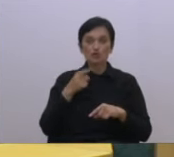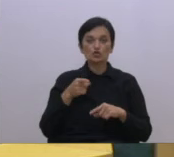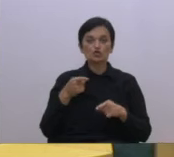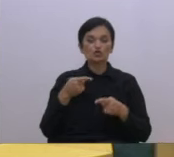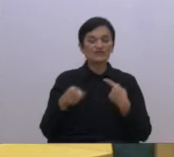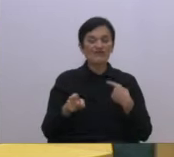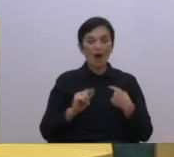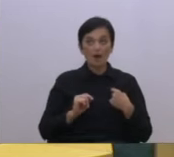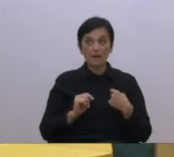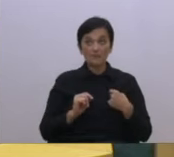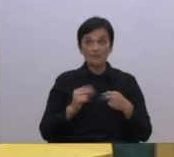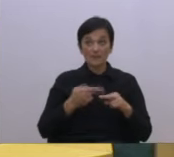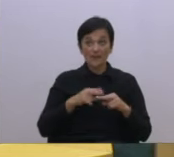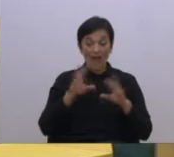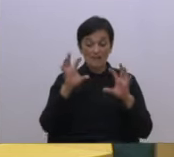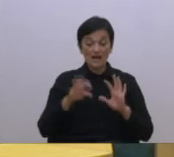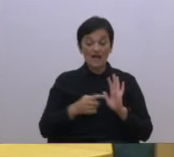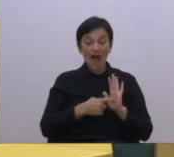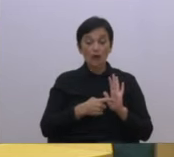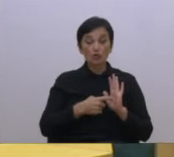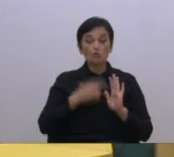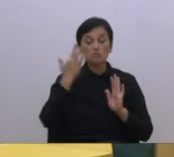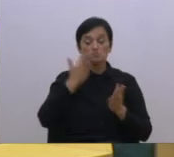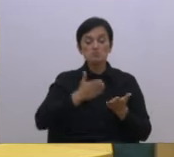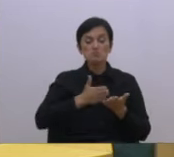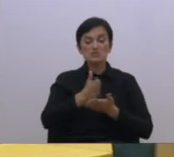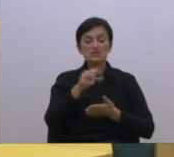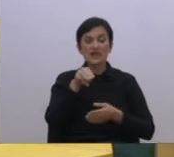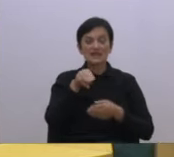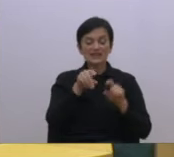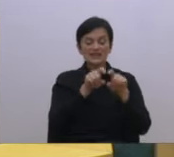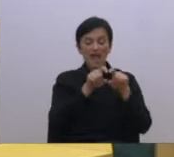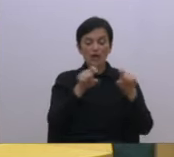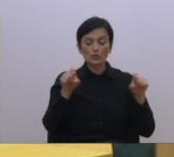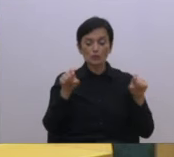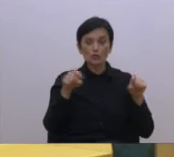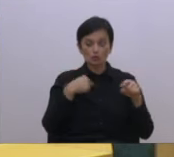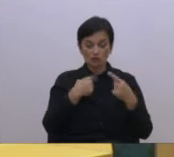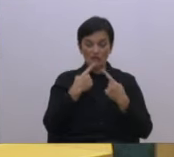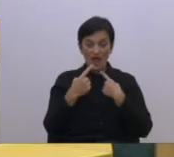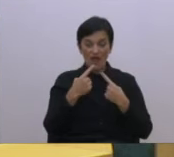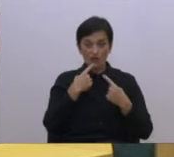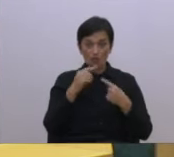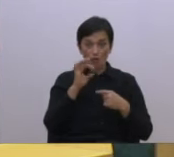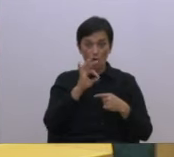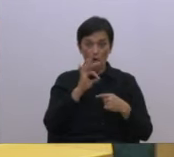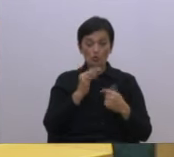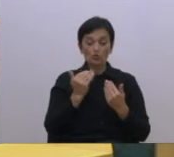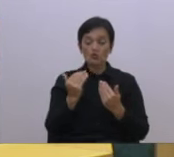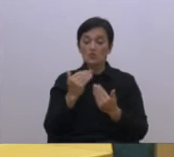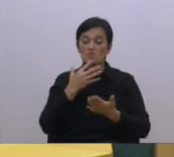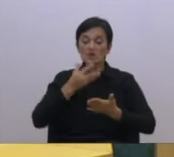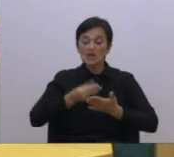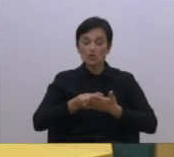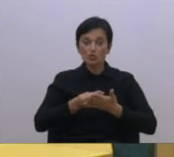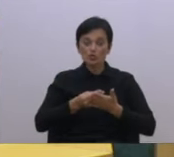სულ სხვა. ამ კანონის მიზანი ზუსტად ეს არის და ტერმინოლოგია, როცა ჩვენ საუბრობთ სქესზე და მიკუთვნებაზეც, ამიტომაც არის